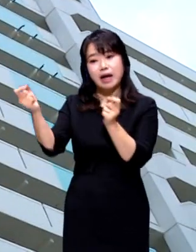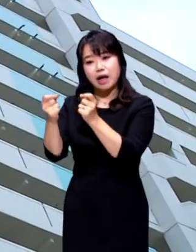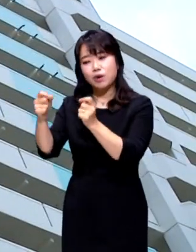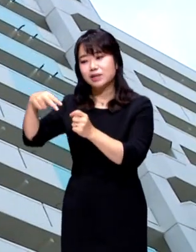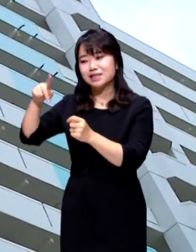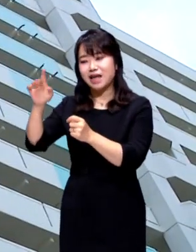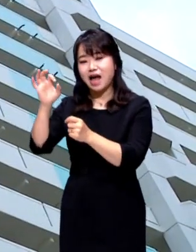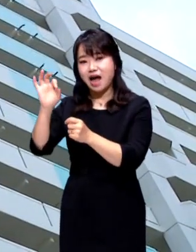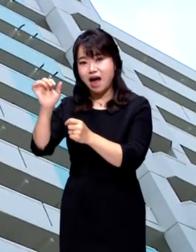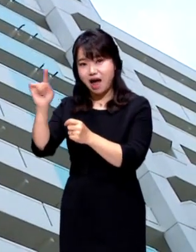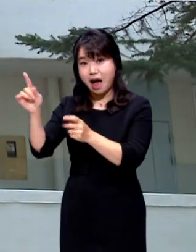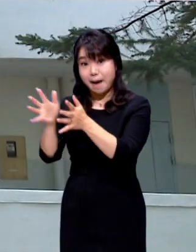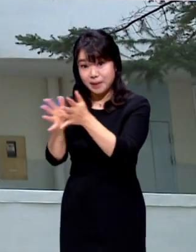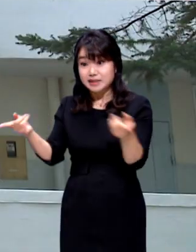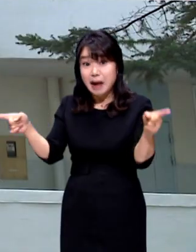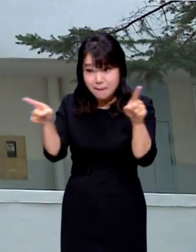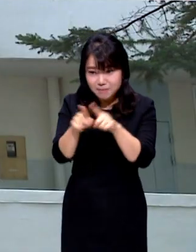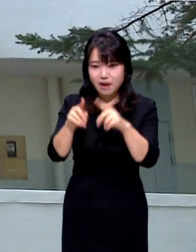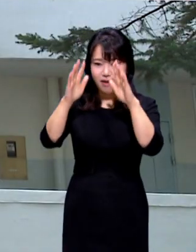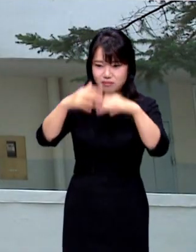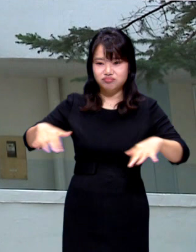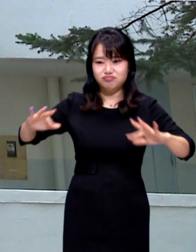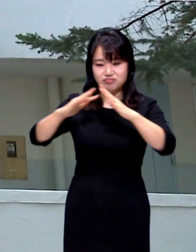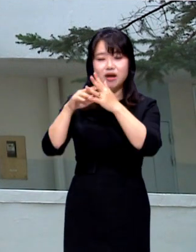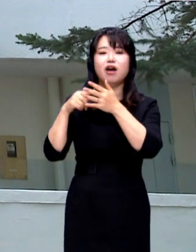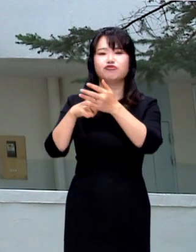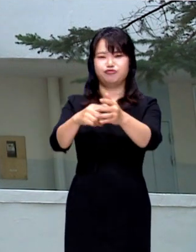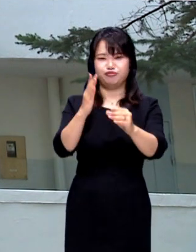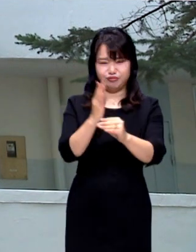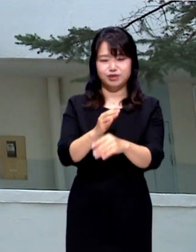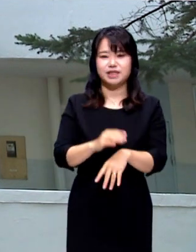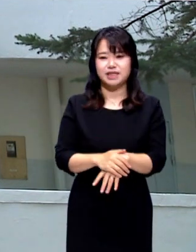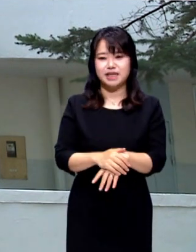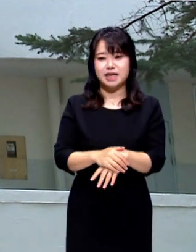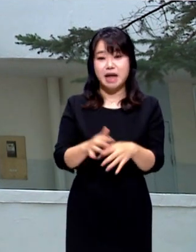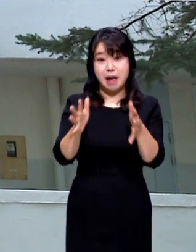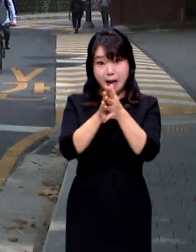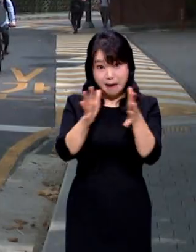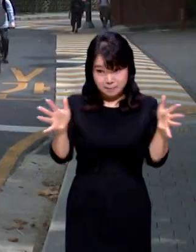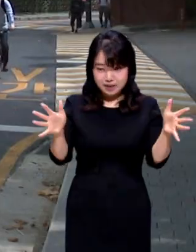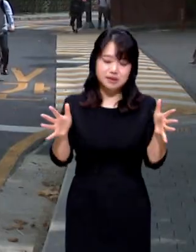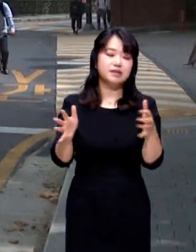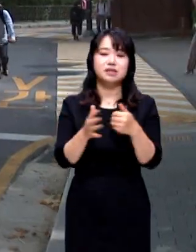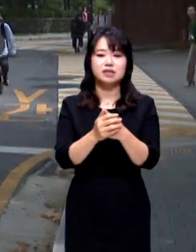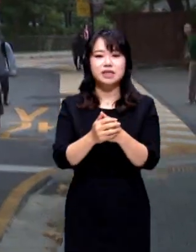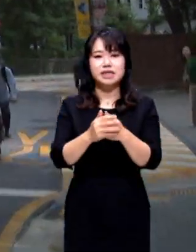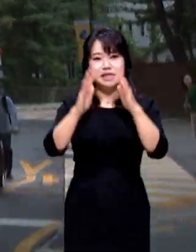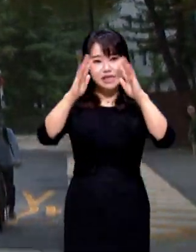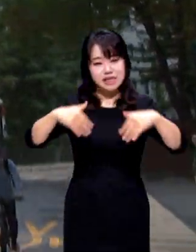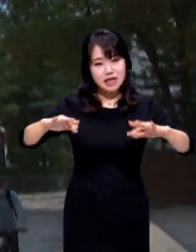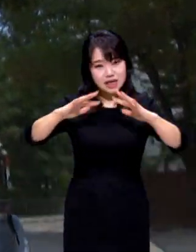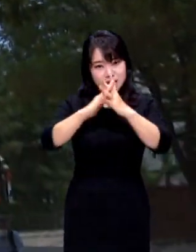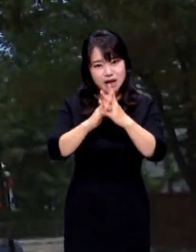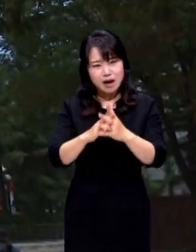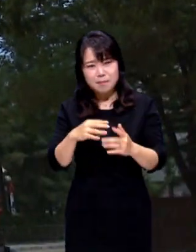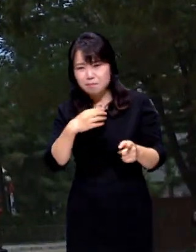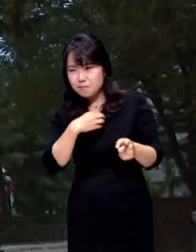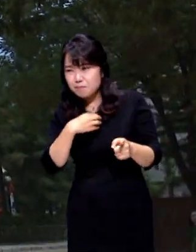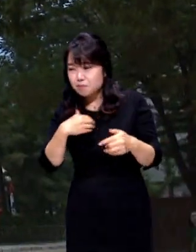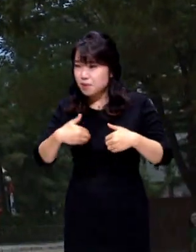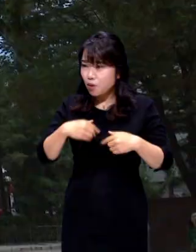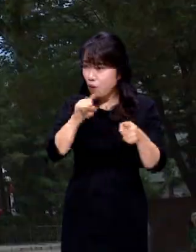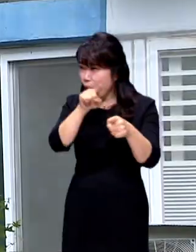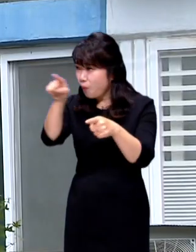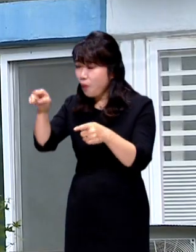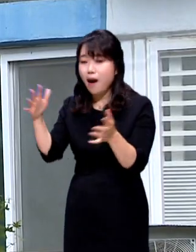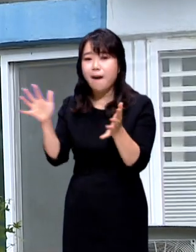통합 재건축이 추진 중입니다. 도봉구 창동 지역 주공 아파트를 포함해 현재 재건축이 시급한 아파트는